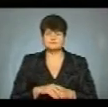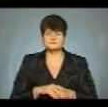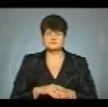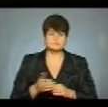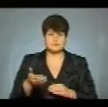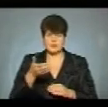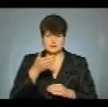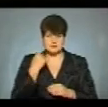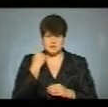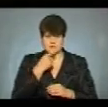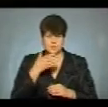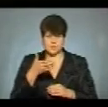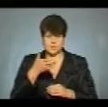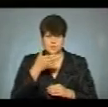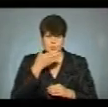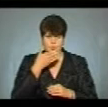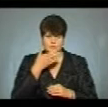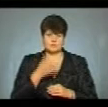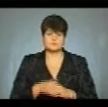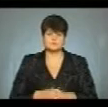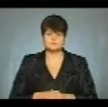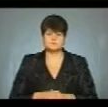закрив рукою мені